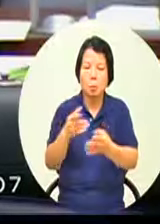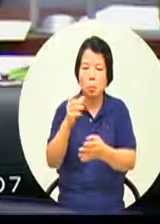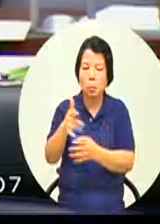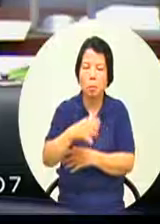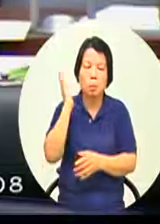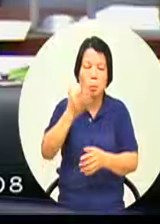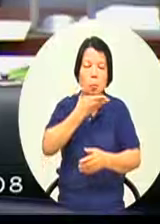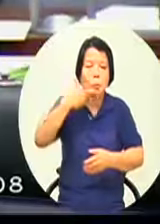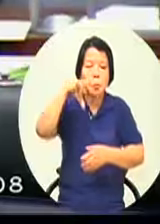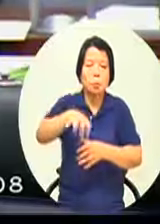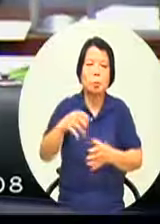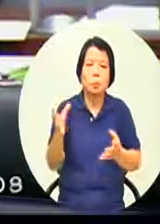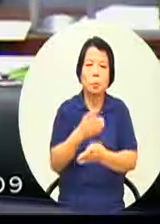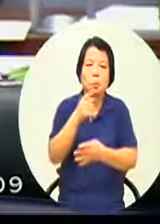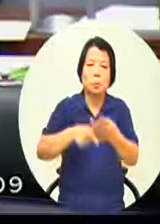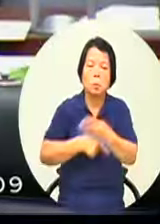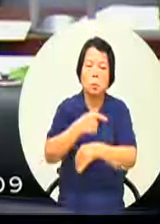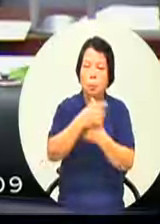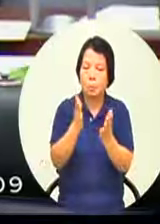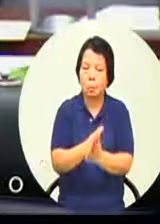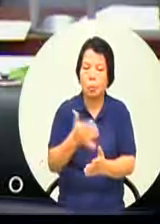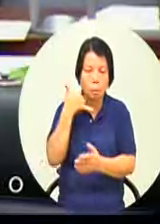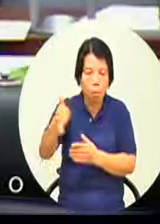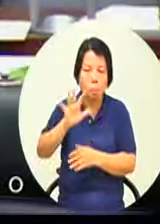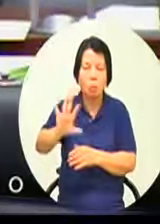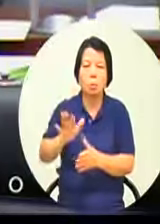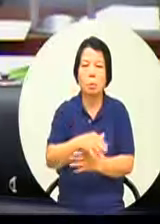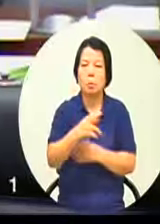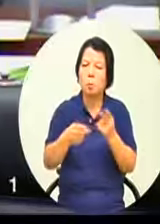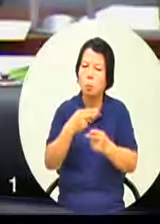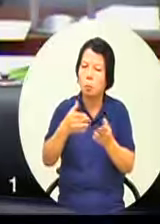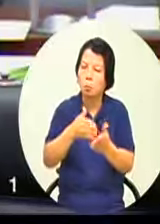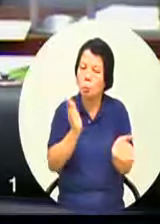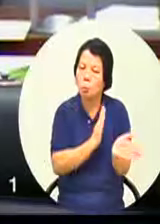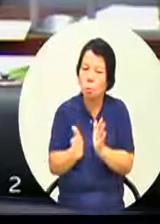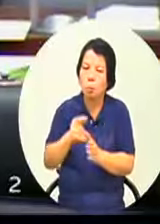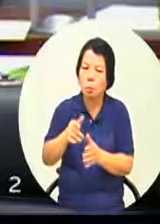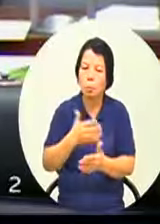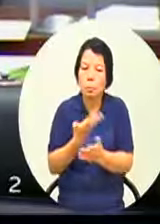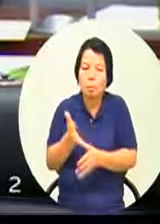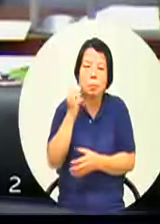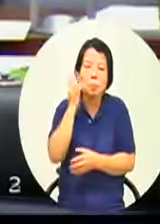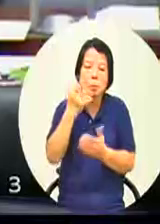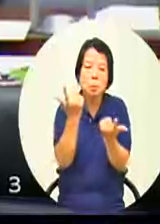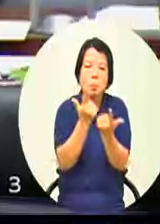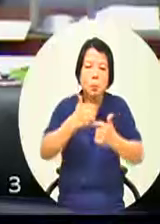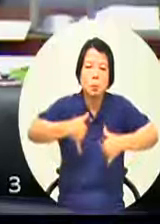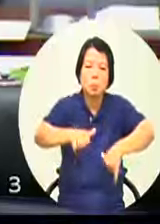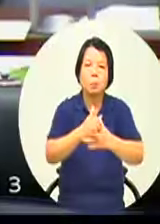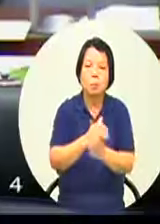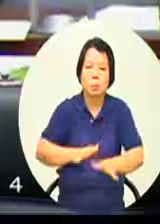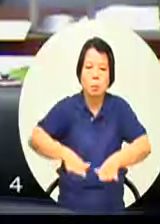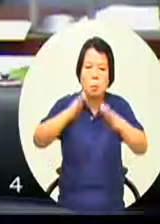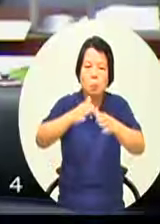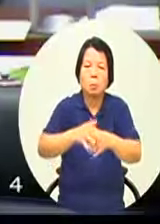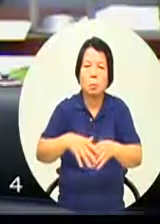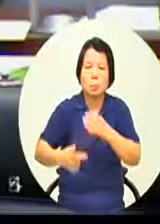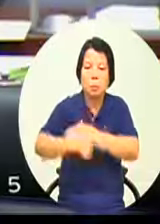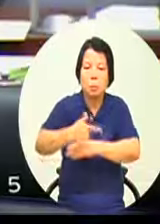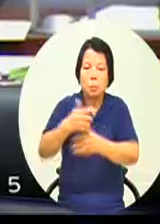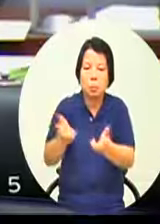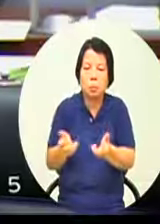一个通知，希望能够看怎么处理，让瑞北路的积水能够很快的